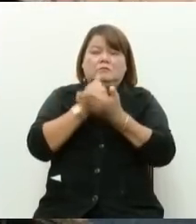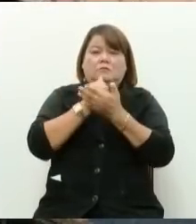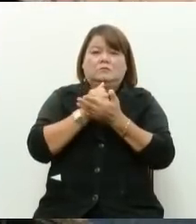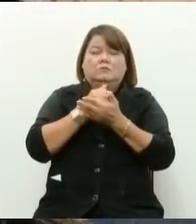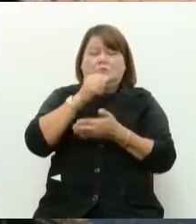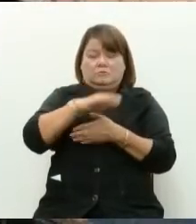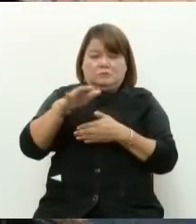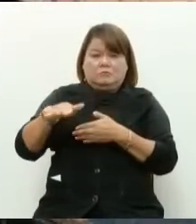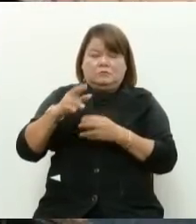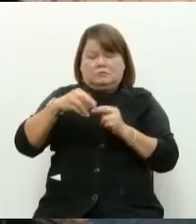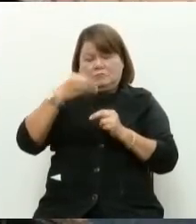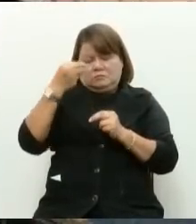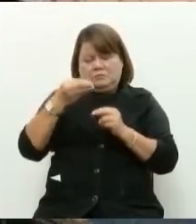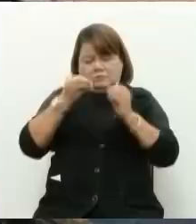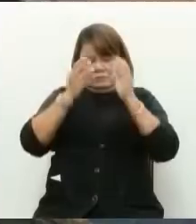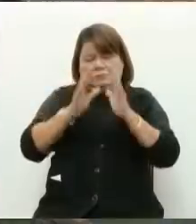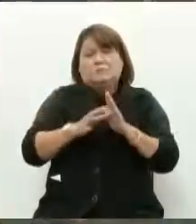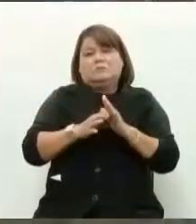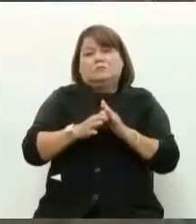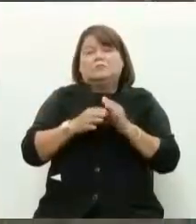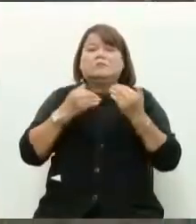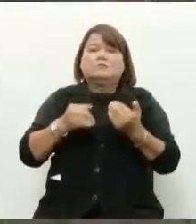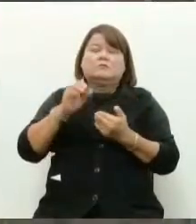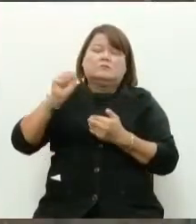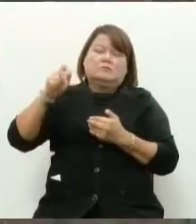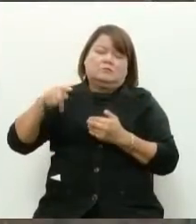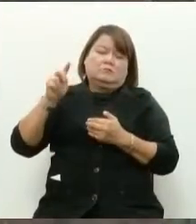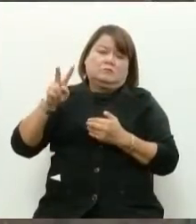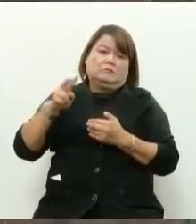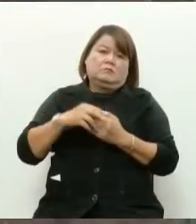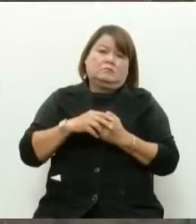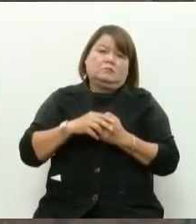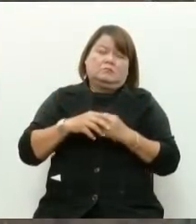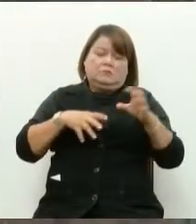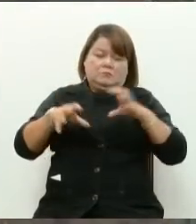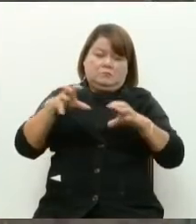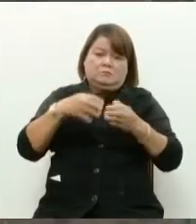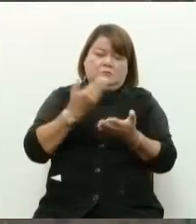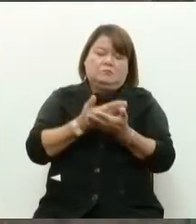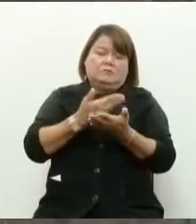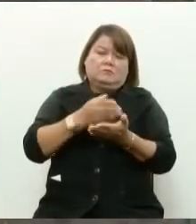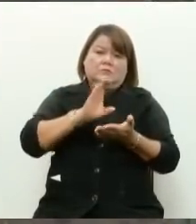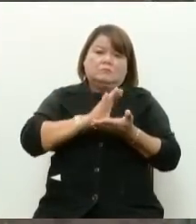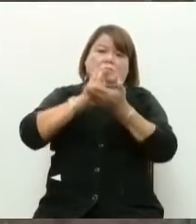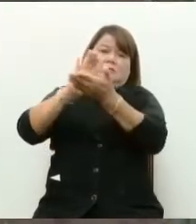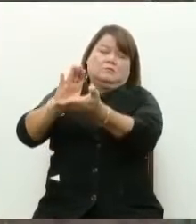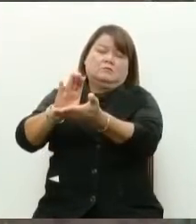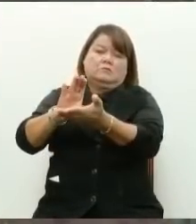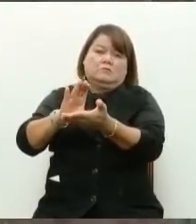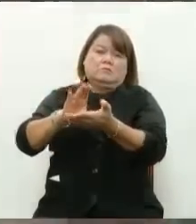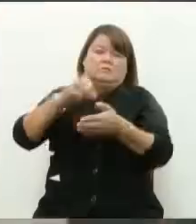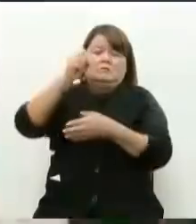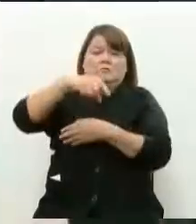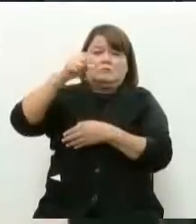น้องๆ นักเรียนและคุณครูซึ่งขณะนี้สปท.เองก็ได้จัดสรรงบประมาณนะครับลงไปซ่อมแซ